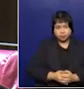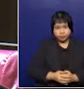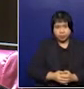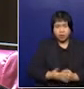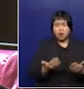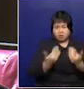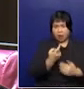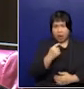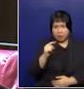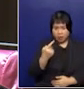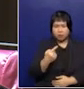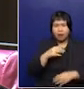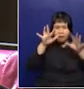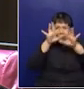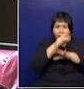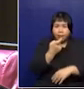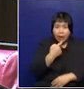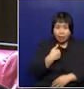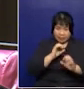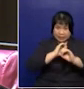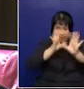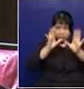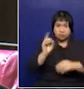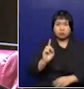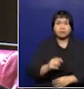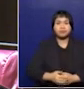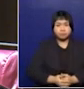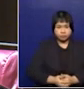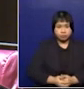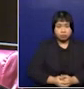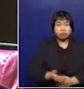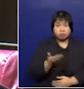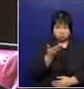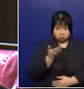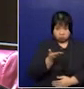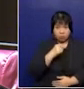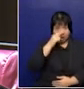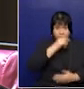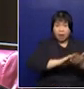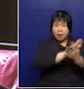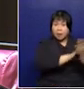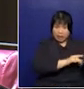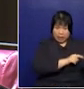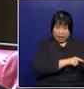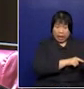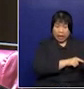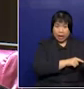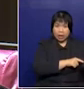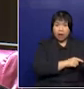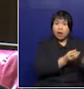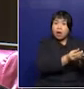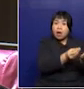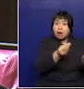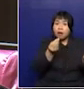ามอีกคำถามทำนองเดียวกันแต่ดูชัดเจนกว่าเขาบอกท่านจะยอมยกแผ่นดินไทยแผ่นดินเกิดให้ต่